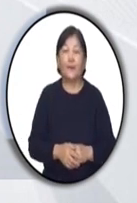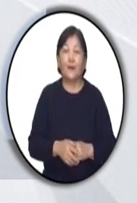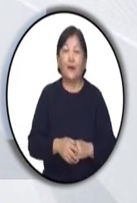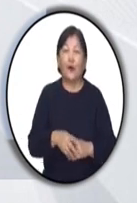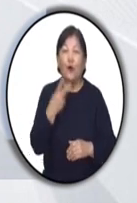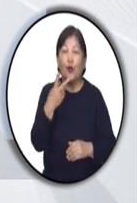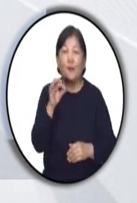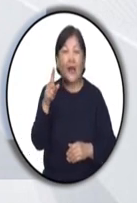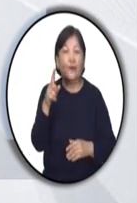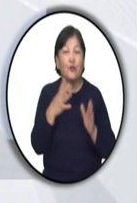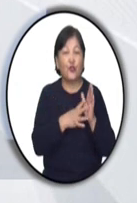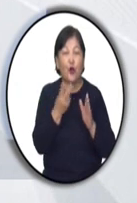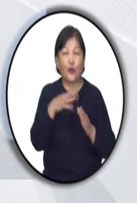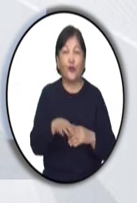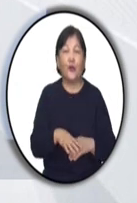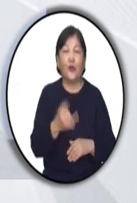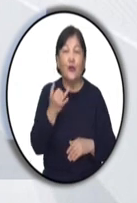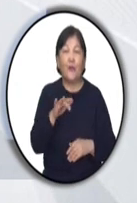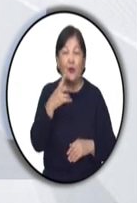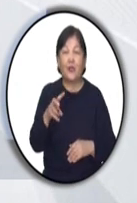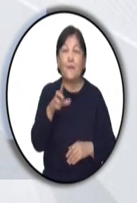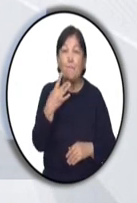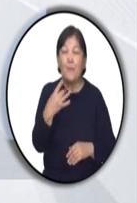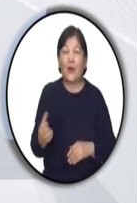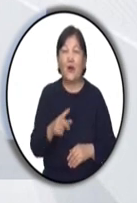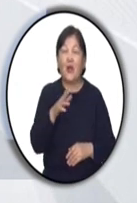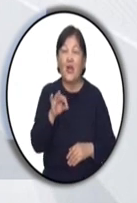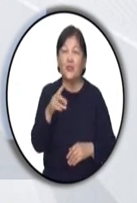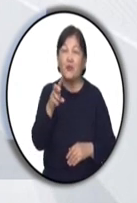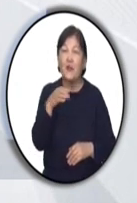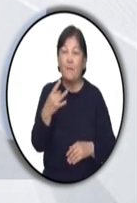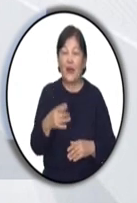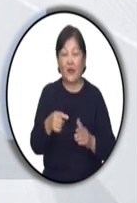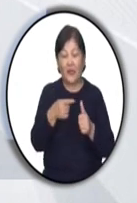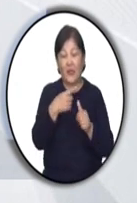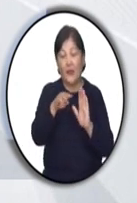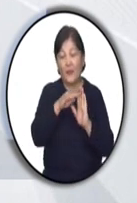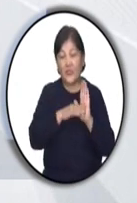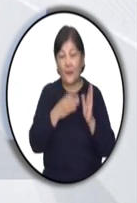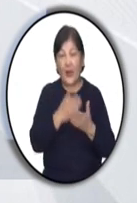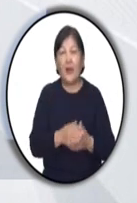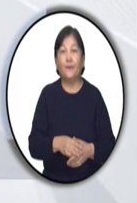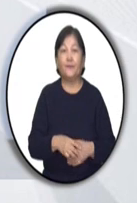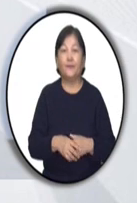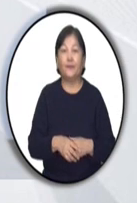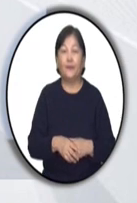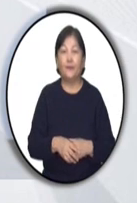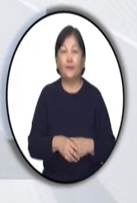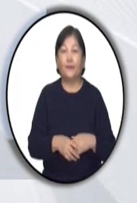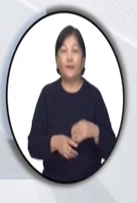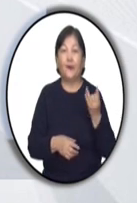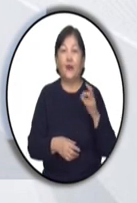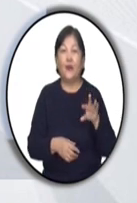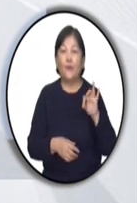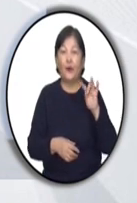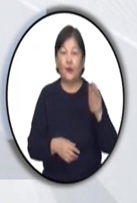асуултанд хариулаарай. За 19 оны мэдээгээр манад одоо импортын бараануудын бүсийг чагсаасан байна. За 2 дахь багандаа болоод